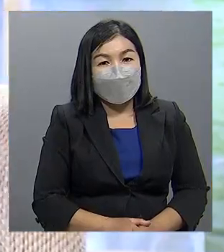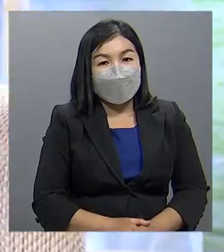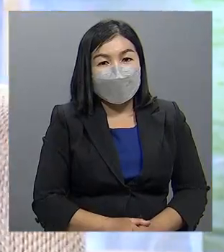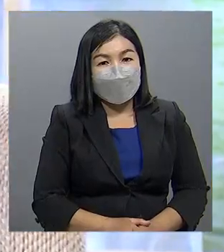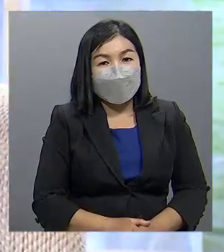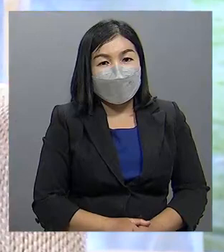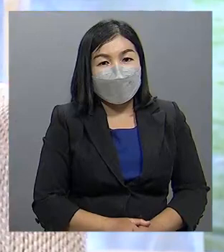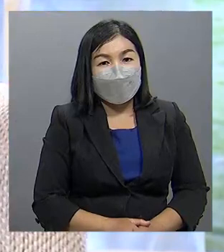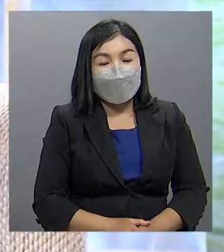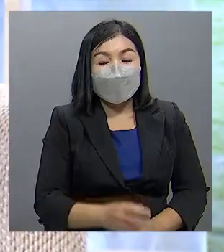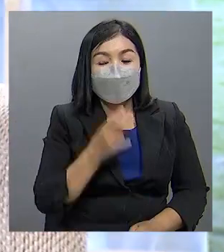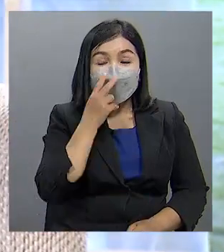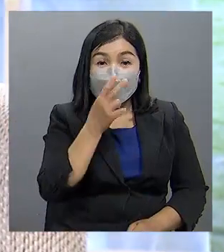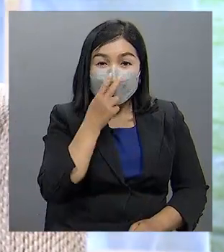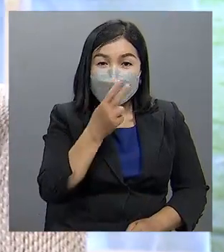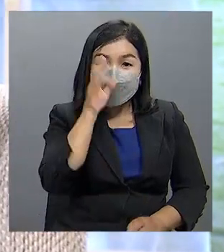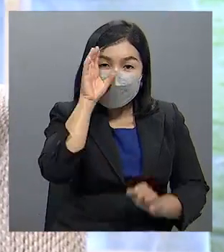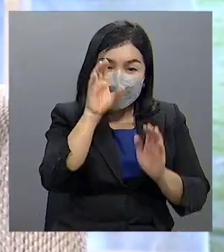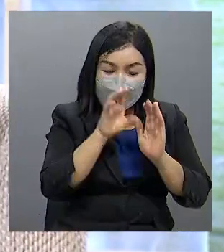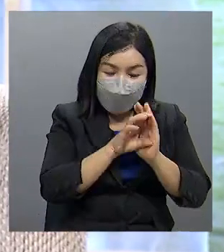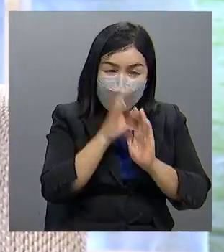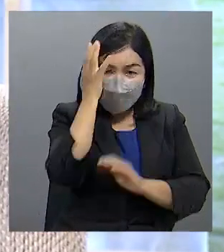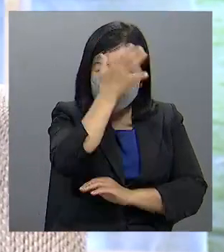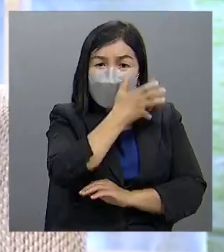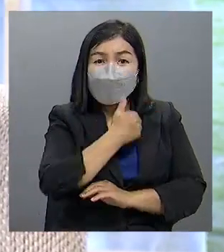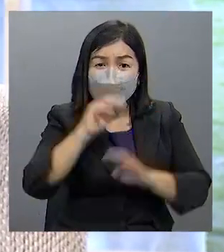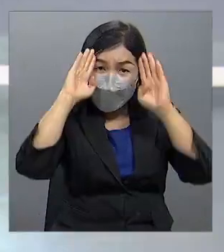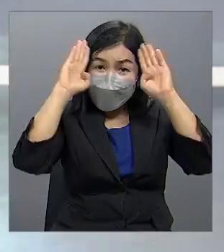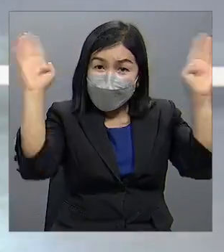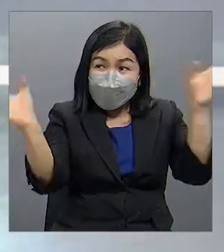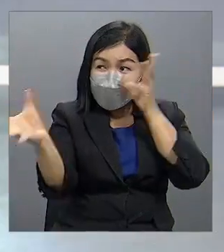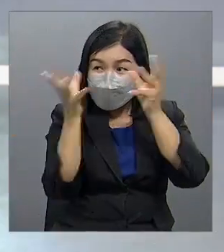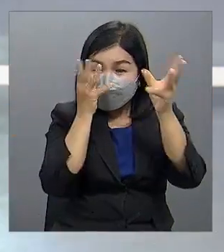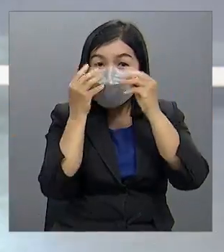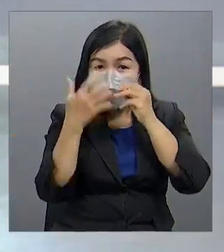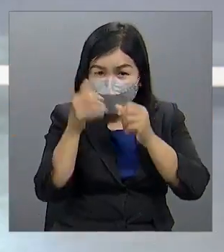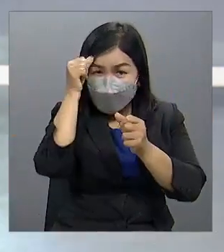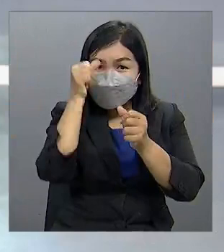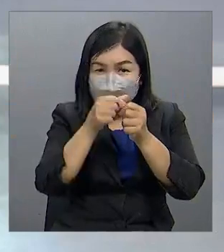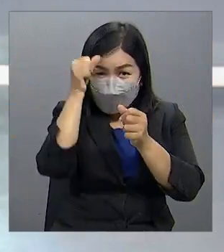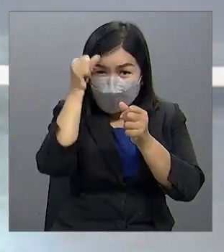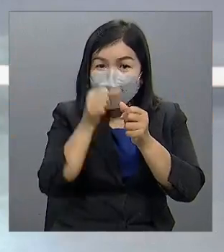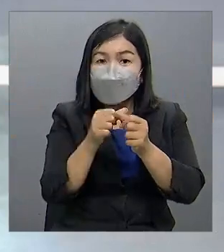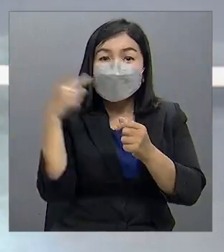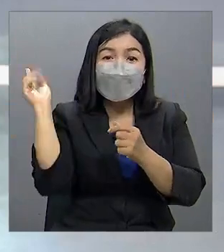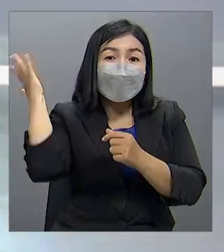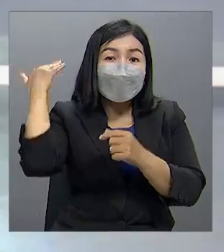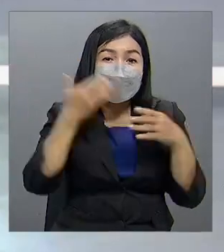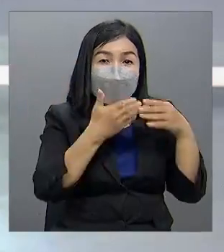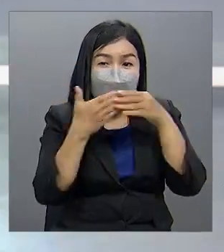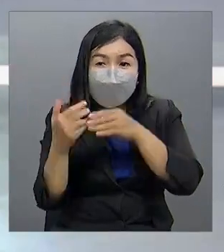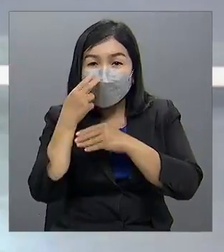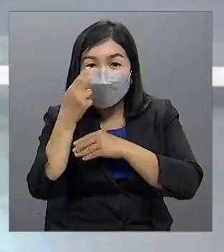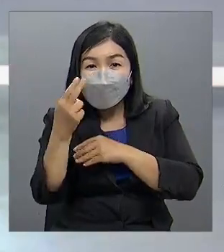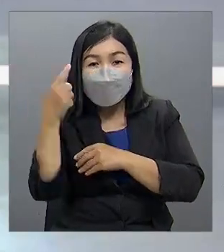นี่แหละค่ะคุณผู้ชมเป็นความสวยงามพี่ปุเป้เคยไปกับตามาแล้ว ใช่ค่ะคุณผู้ชมจำได้นะคะในเทปวันหยุดนะเราพาไปที่วัดขุนอินทรประมูลนะคะเ